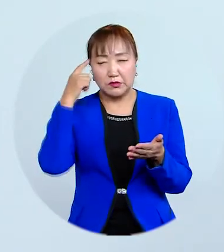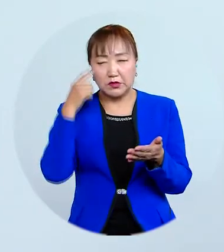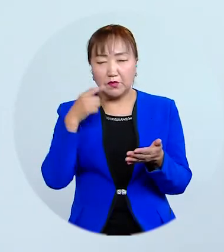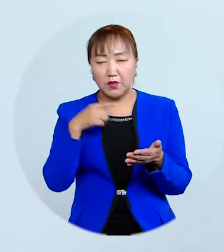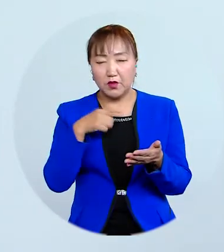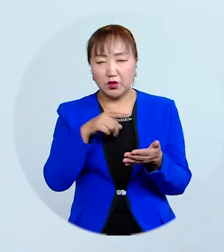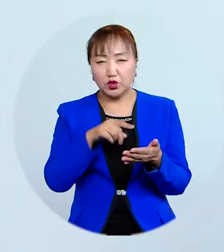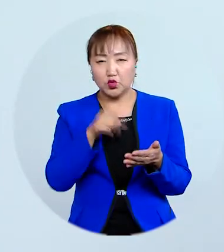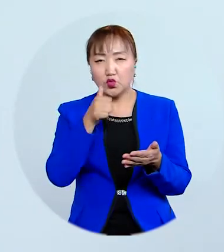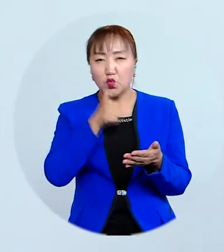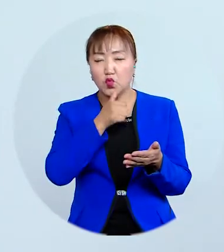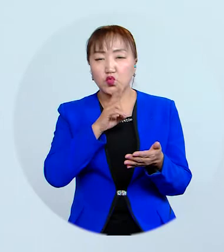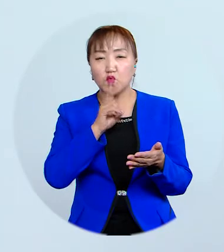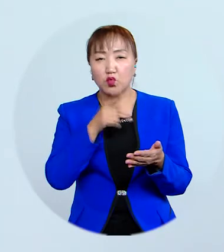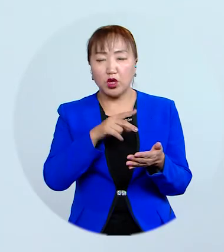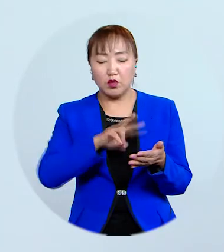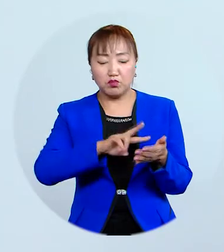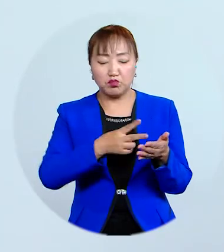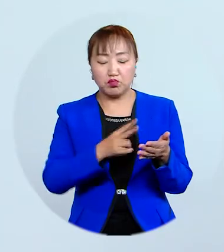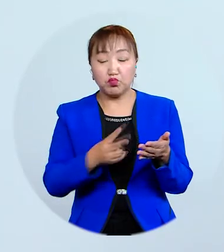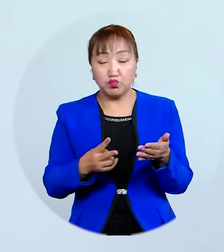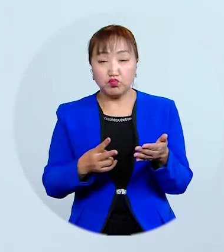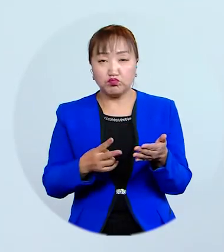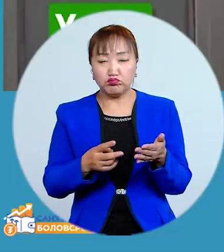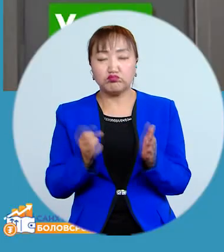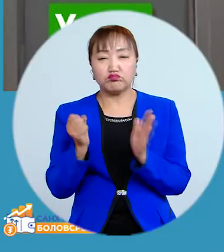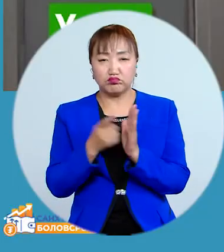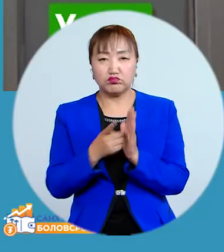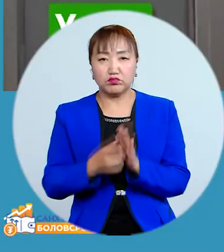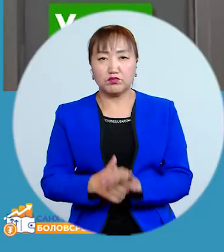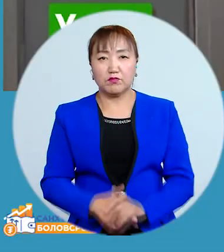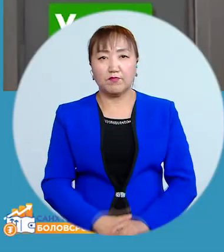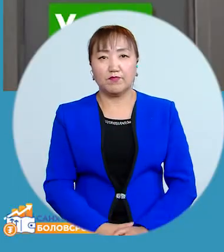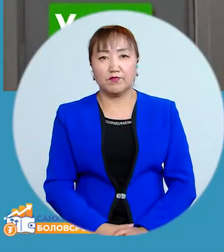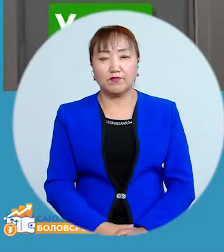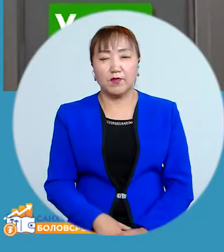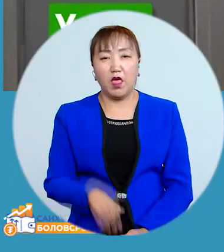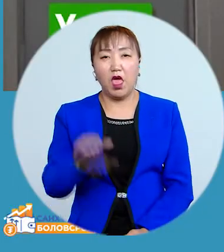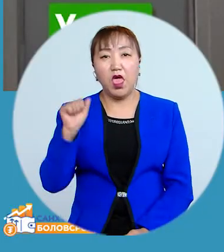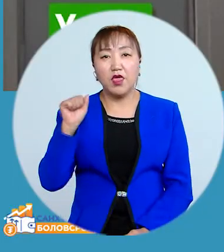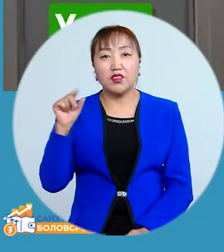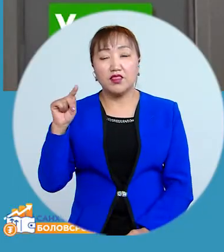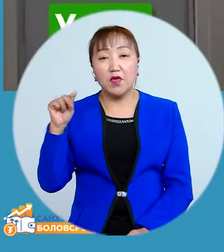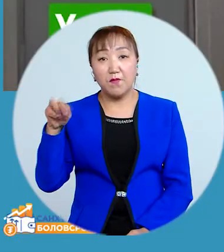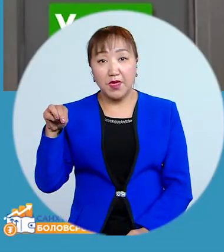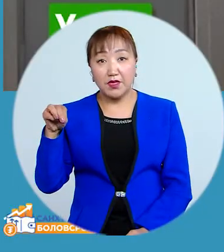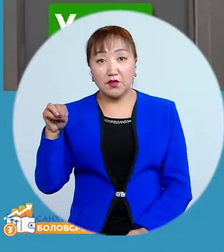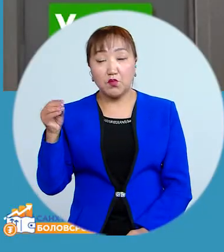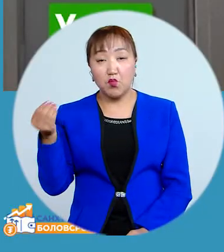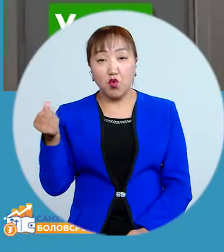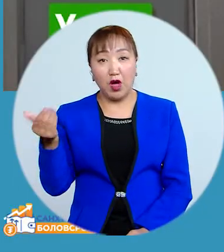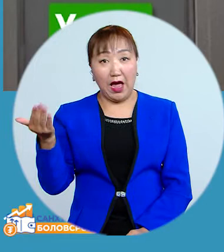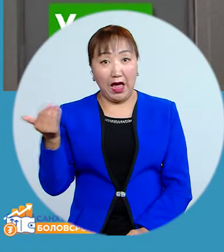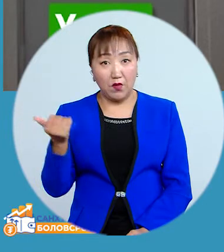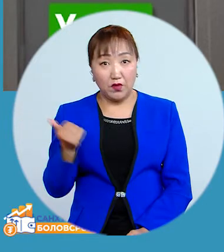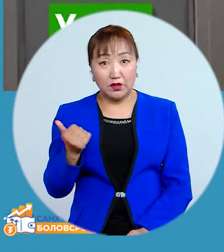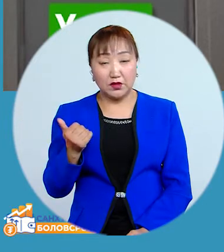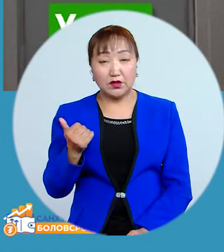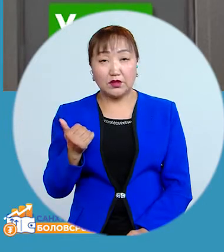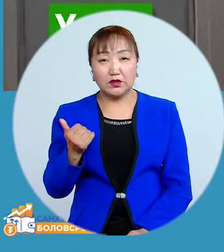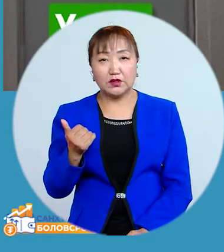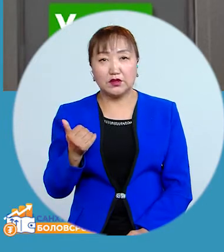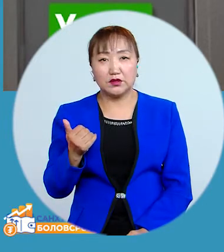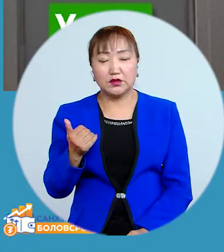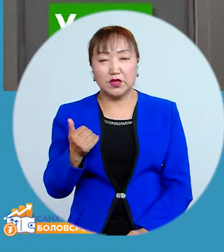санагдвал одоо нууц үгээ үргэл сольж явах нь бас чухал байна. За мөн ATM-с бид бүхэн мөнгө авахтаа бас айл болох те нэг үйлчлүүлж